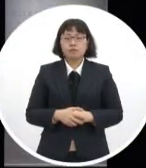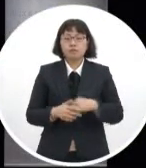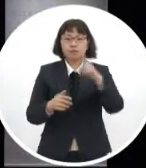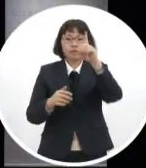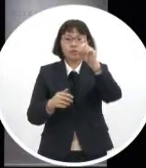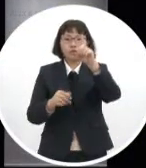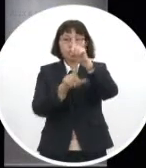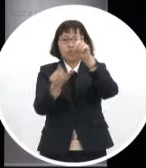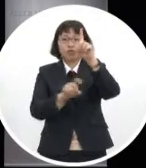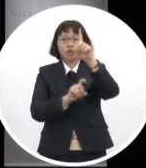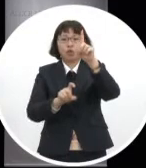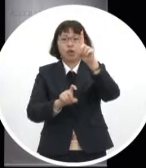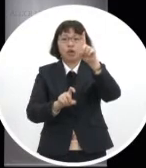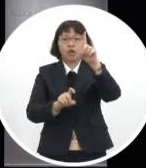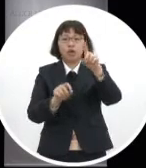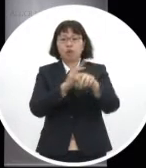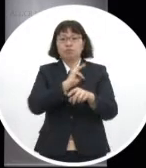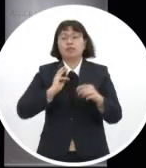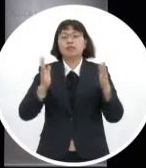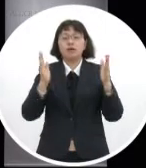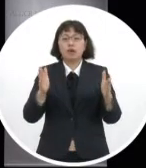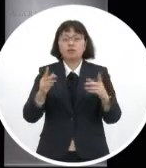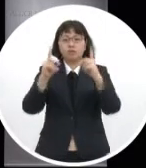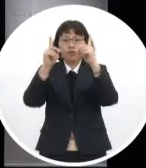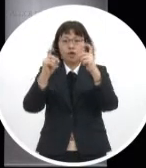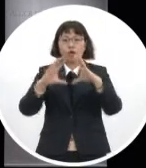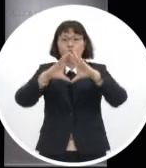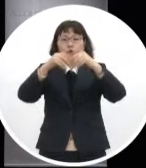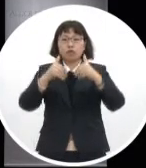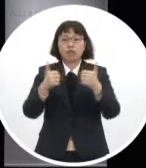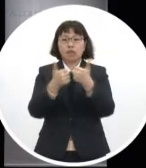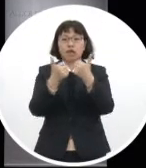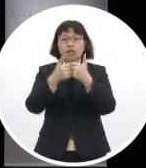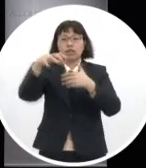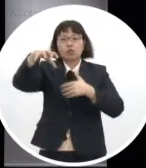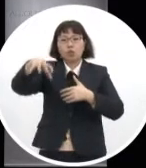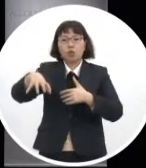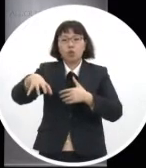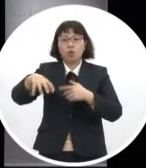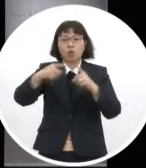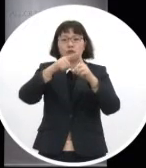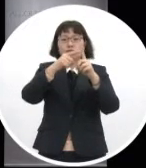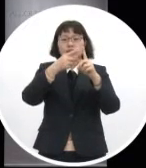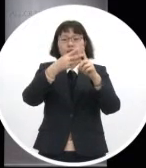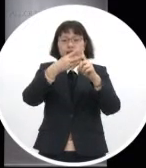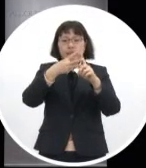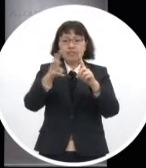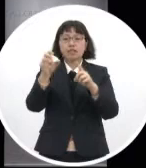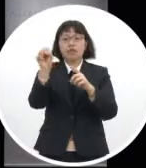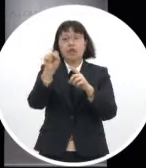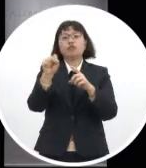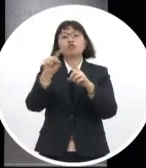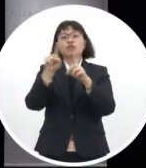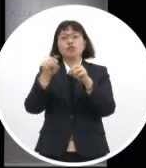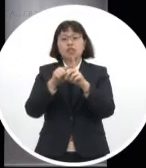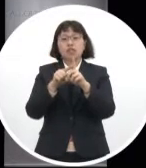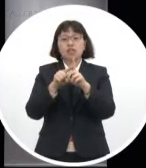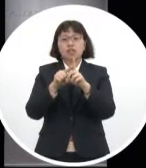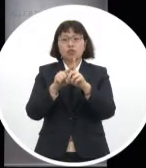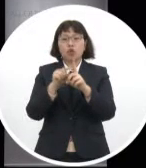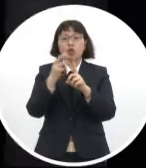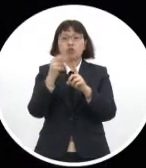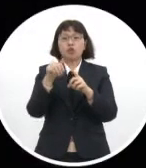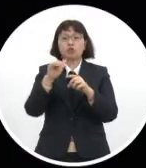11月10日から3日間、名古屋国際会議場で ESD ユネスコ世界会議が開催され